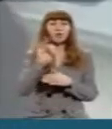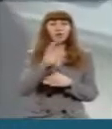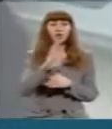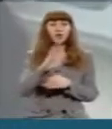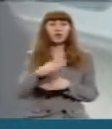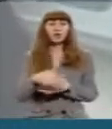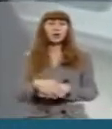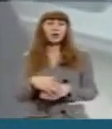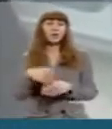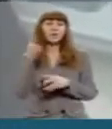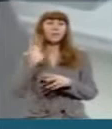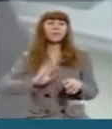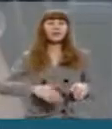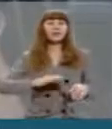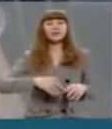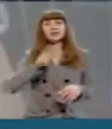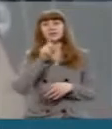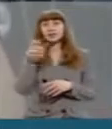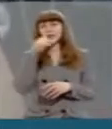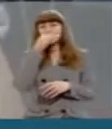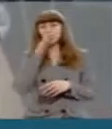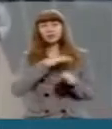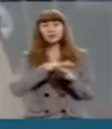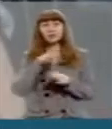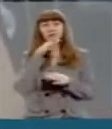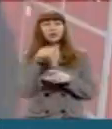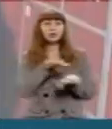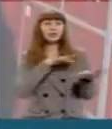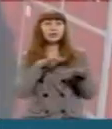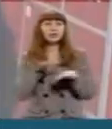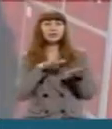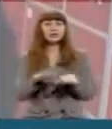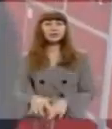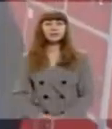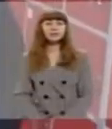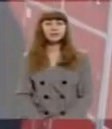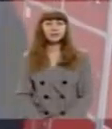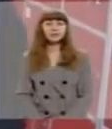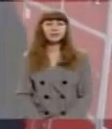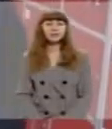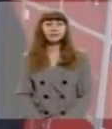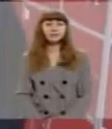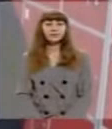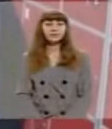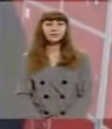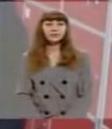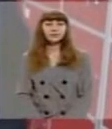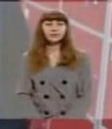орталық басшысынан түсініктеме алып, хаттама толтырды. Сіздерге белгілі, 22 маусымда 33-ші санитарлық